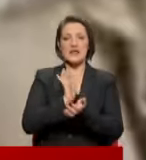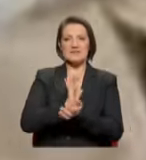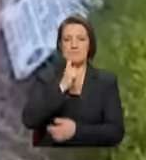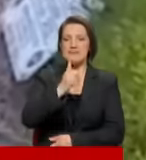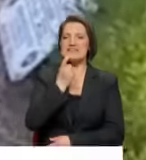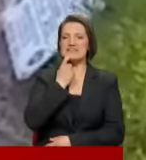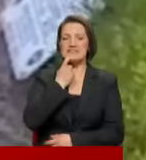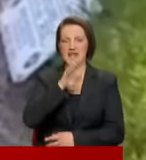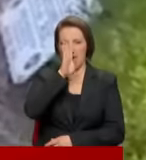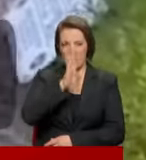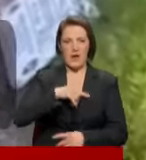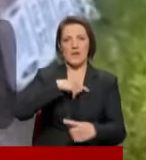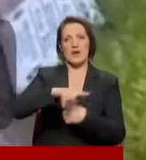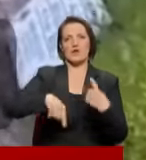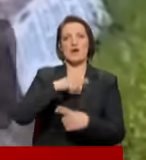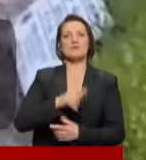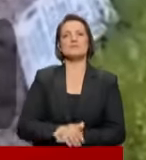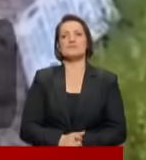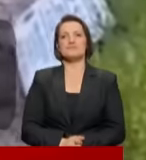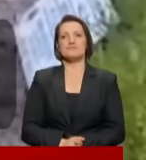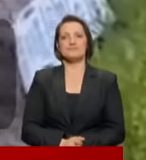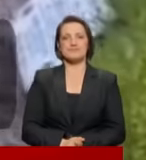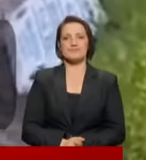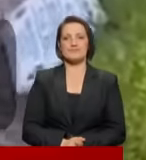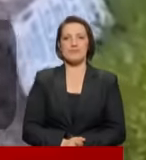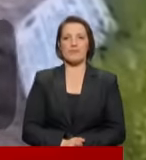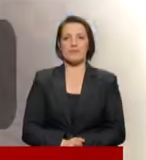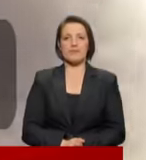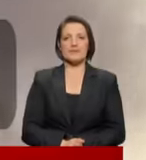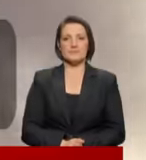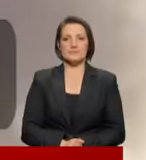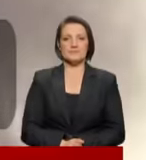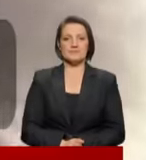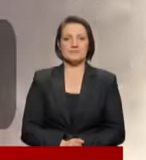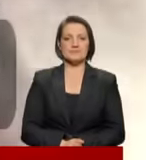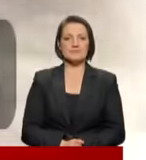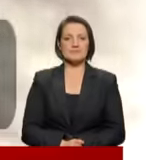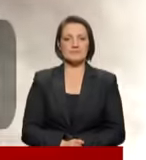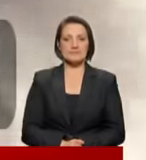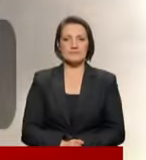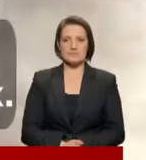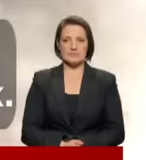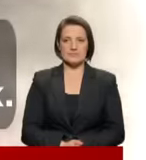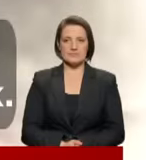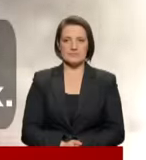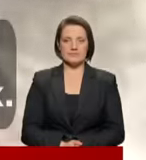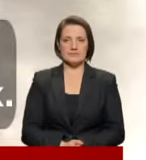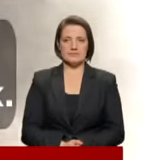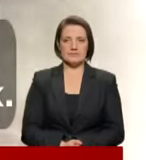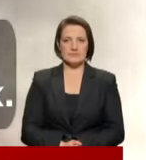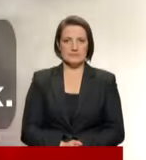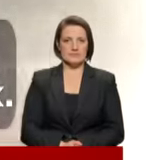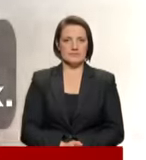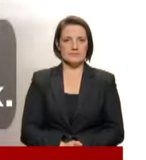bir yıldır adalet arıyor. Bundan sonra bayram yok, düğün yok, hiçbir şey yok. En ağır şekilde cezalandırılsın. Müebbet,